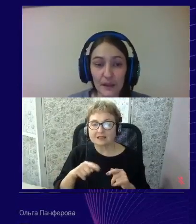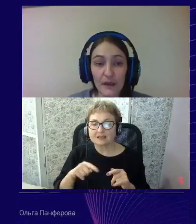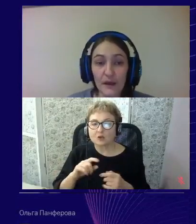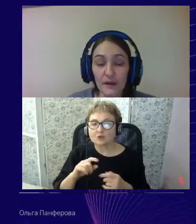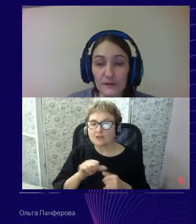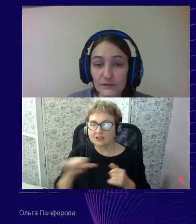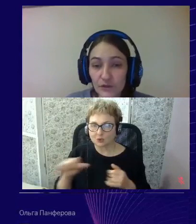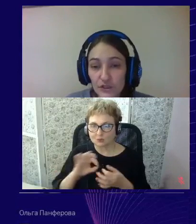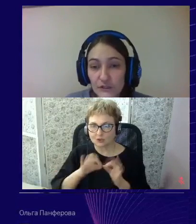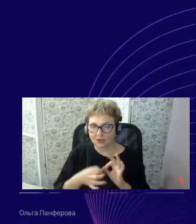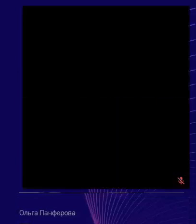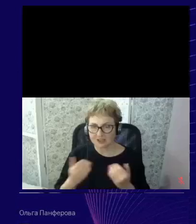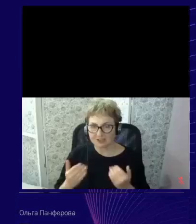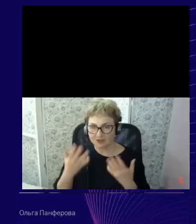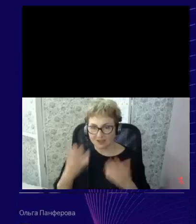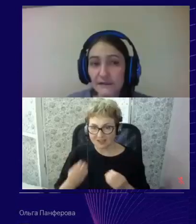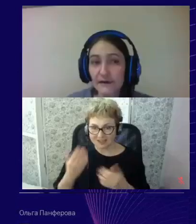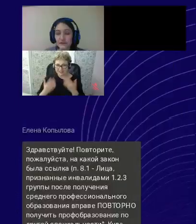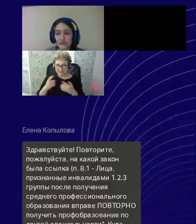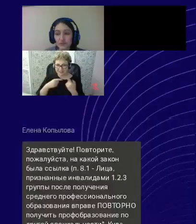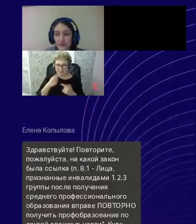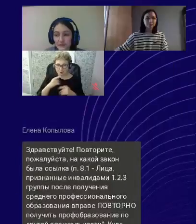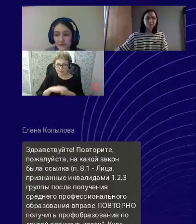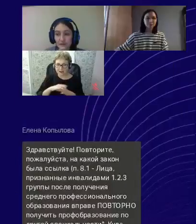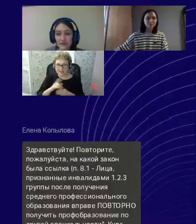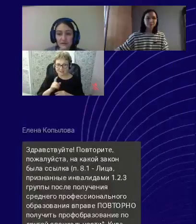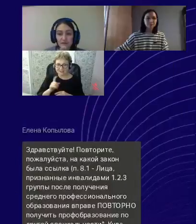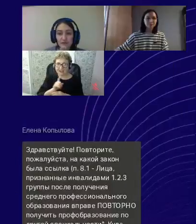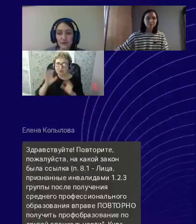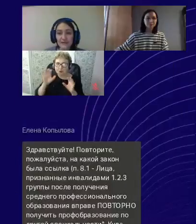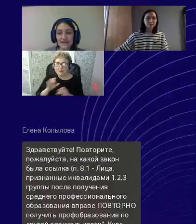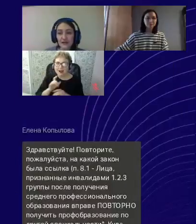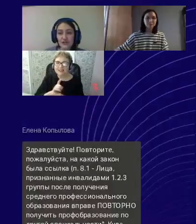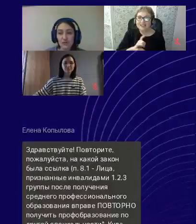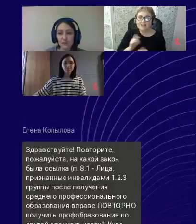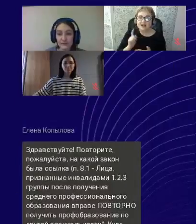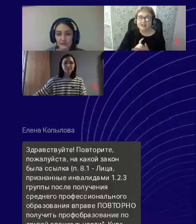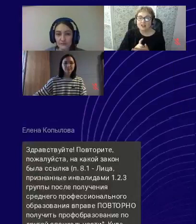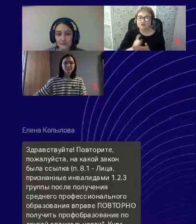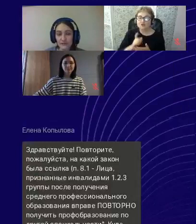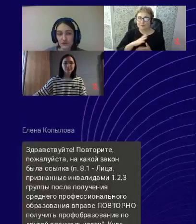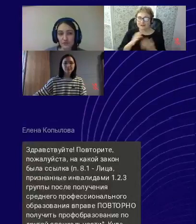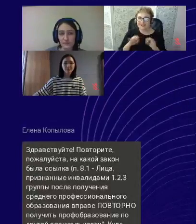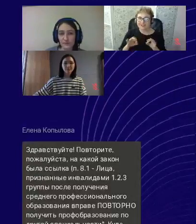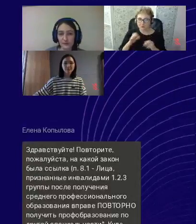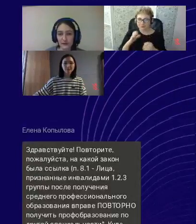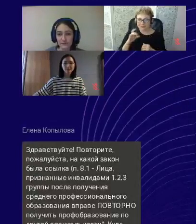сложность. На сегодняшний день, если говорить о базовых нормативах, то должно быть